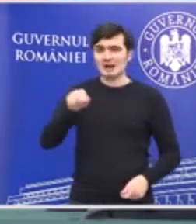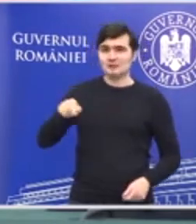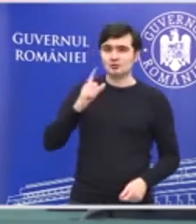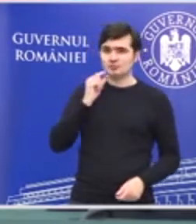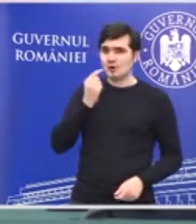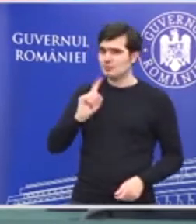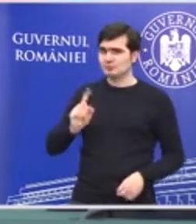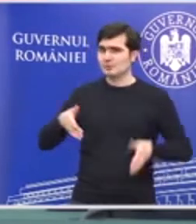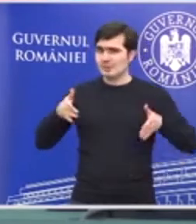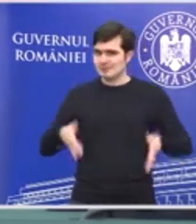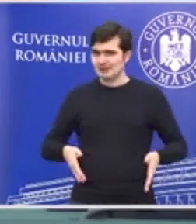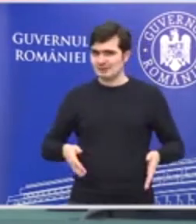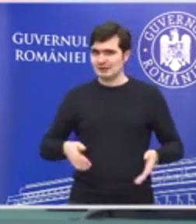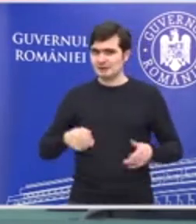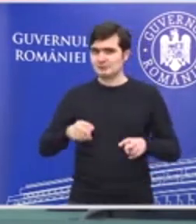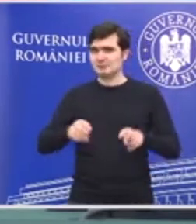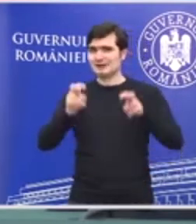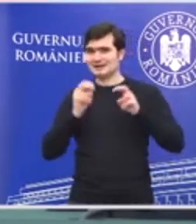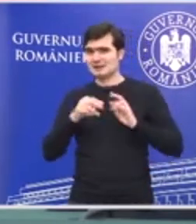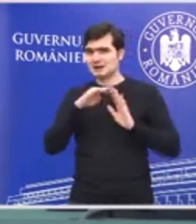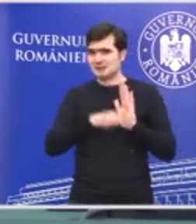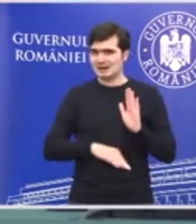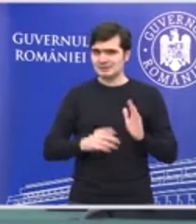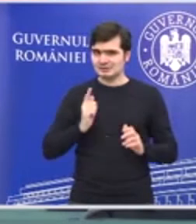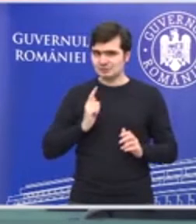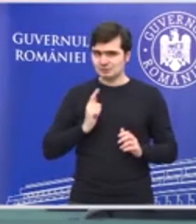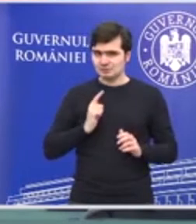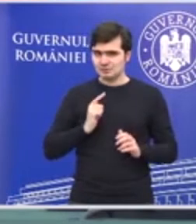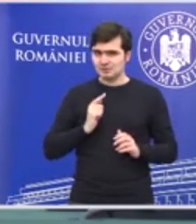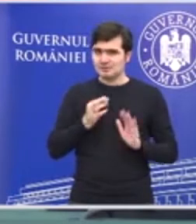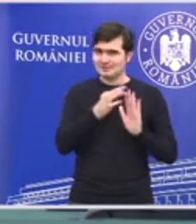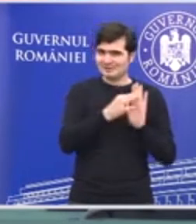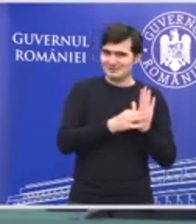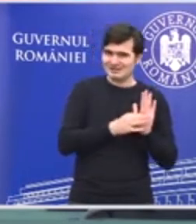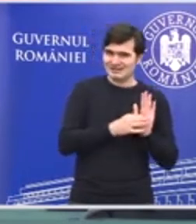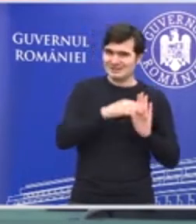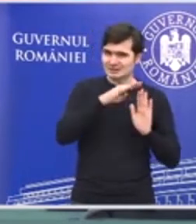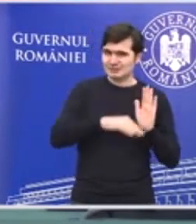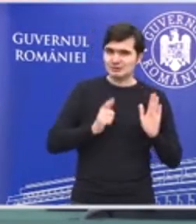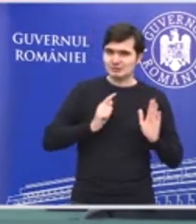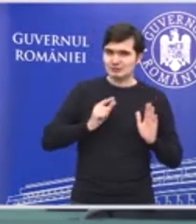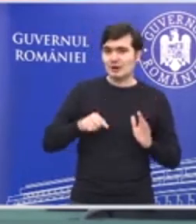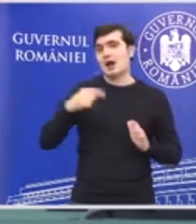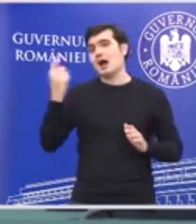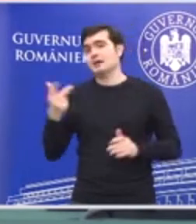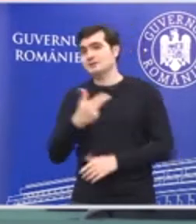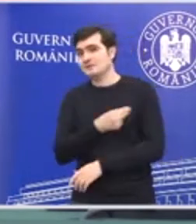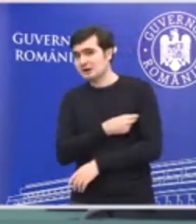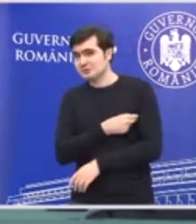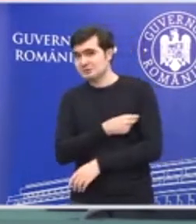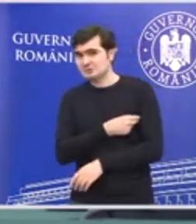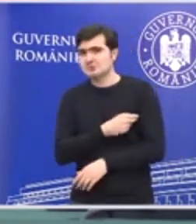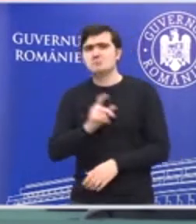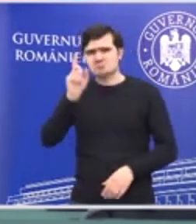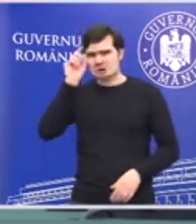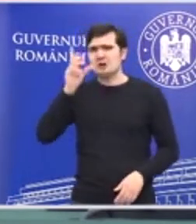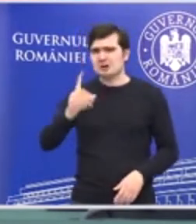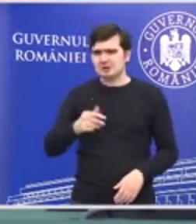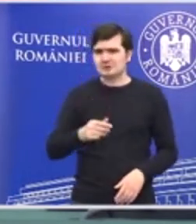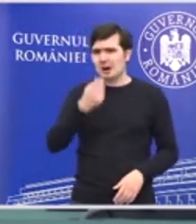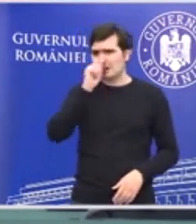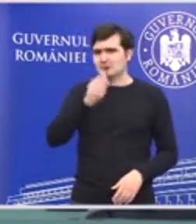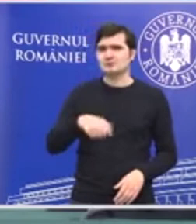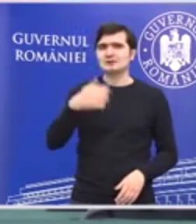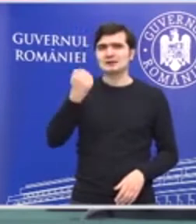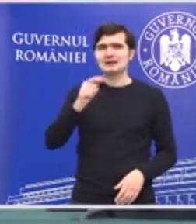nu s-au prezentat sau care s-au retras de pe listele de așteptare, s-au înscris pe listele de așteptare pentru alte vaccinuri? Sau... Foarte probabil că da, pentru că